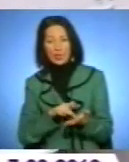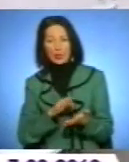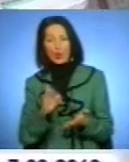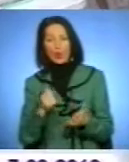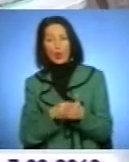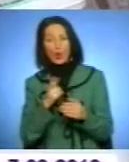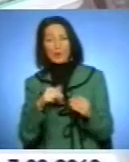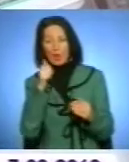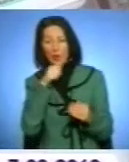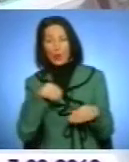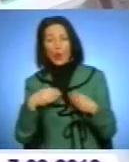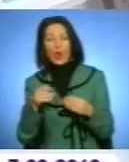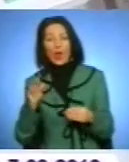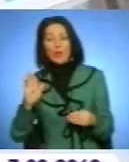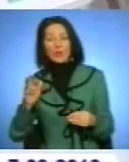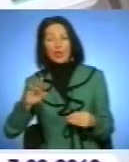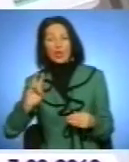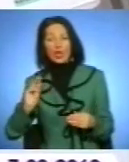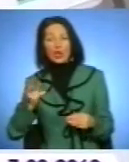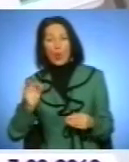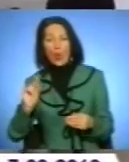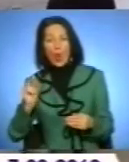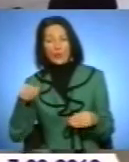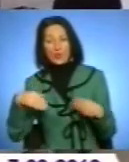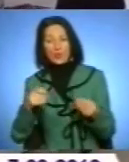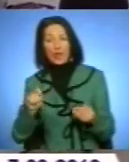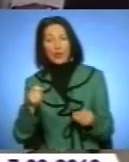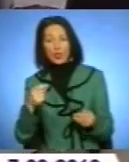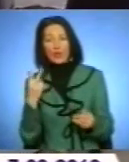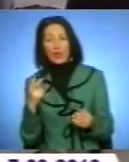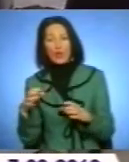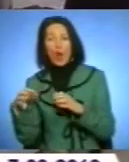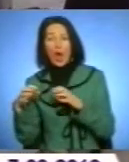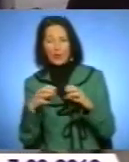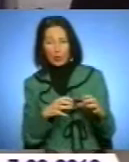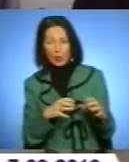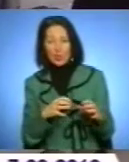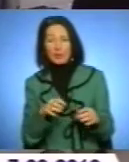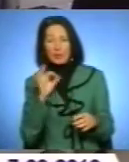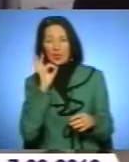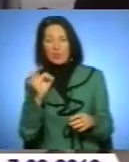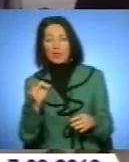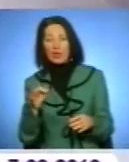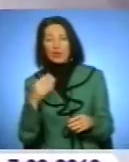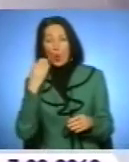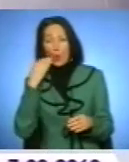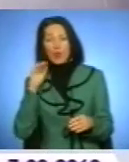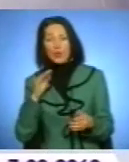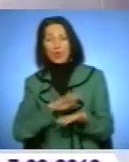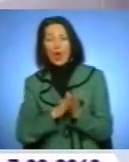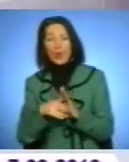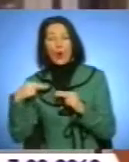двох реанімобілів та наголосив, що зусиль для влади спрямовані на підвищення якості медичних послуг для населення та на поліпшення умов праці